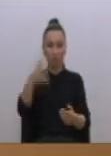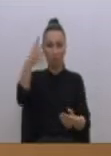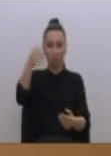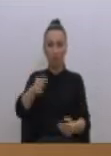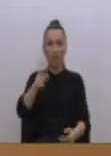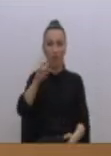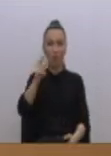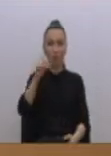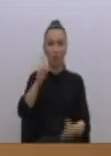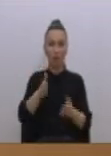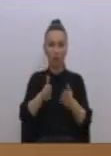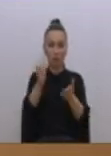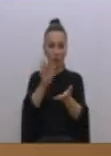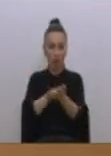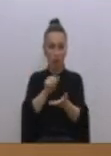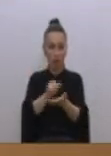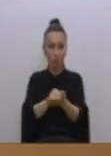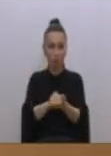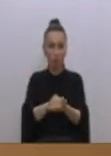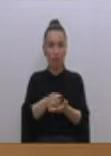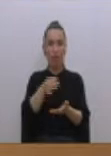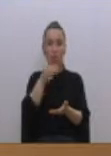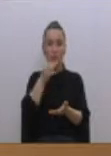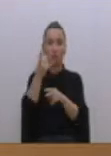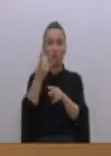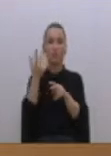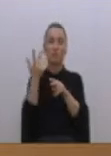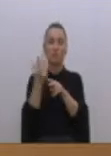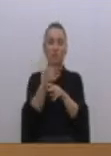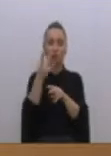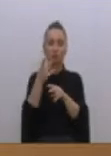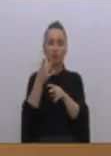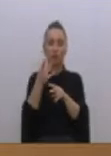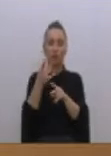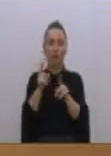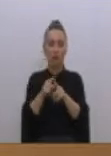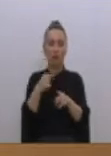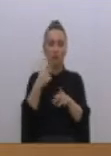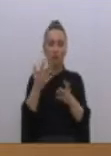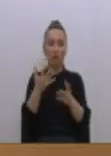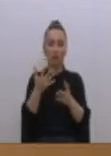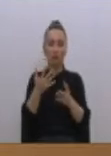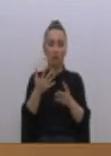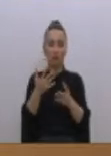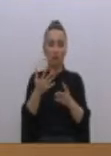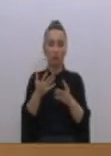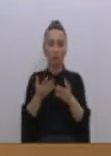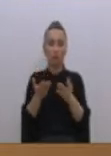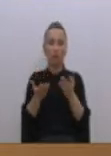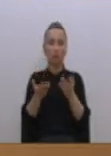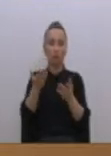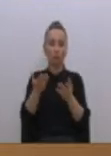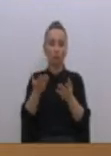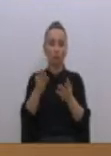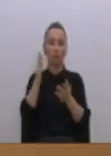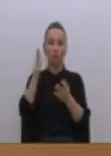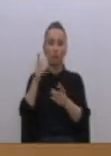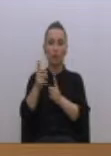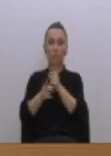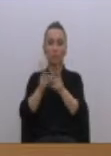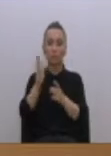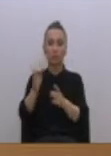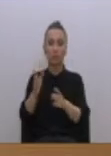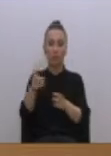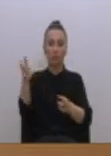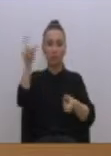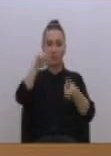რეკორდზე გზები. ამას ხომ მე ორჯერ და ასე ვთქვათ თუთუკი საერთოდ ოდეს მე აღმოიფხრა და დააზიანეს მთელი